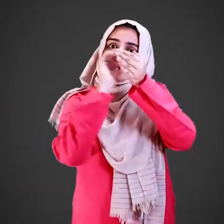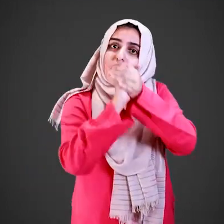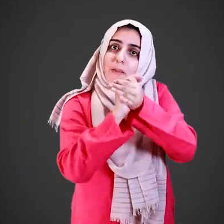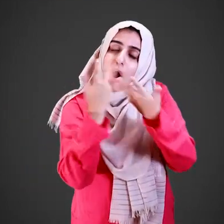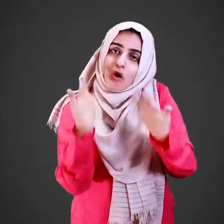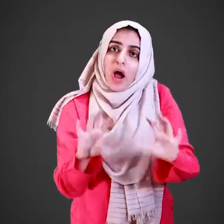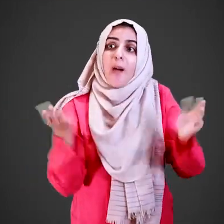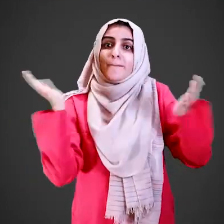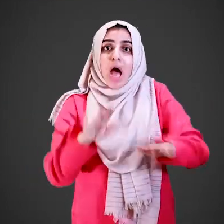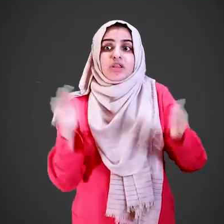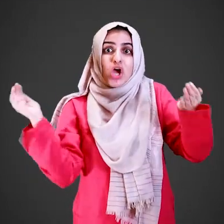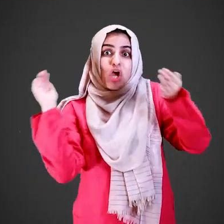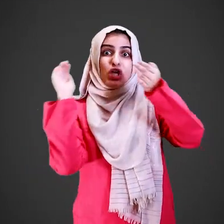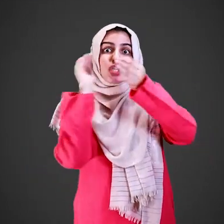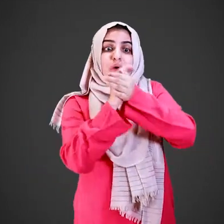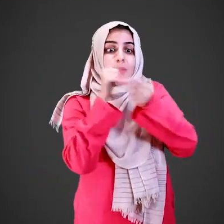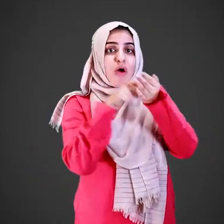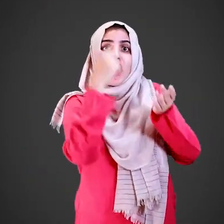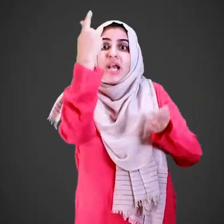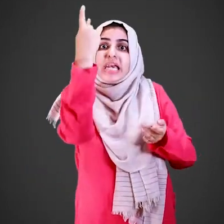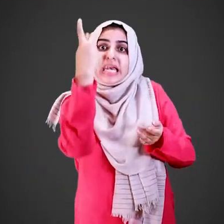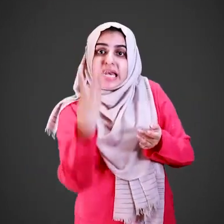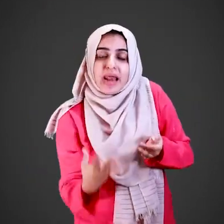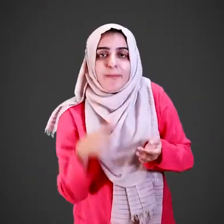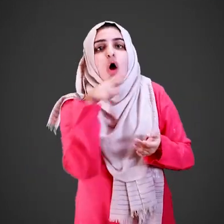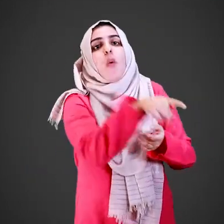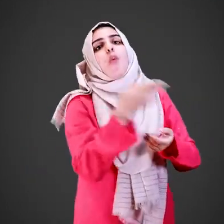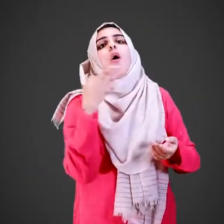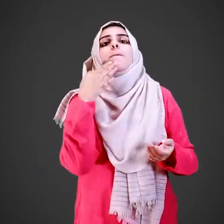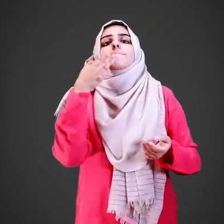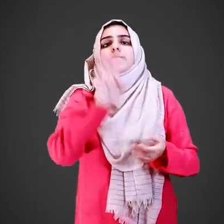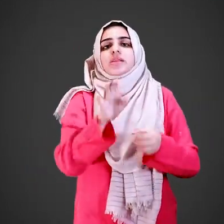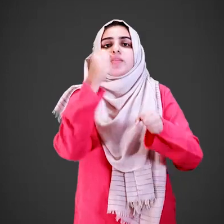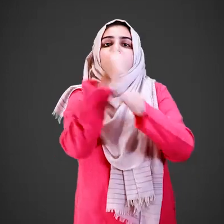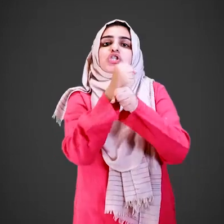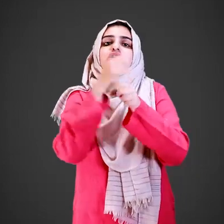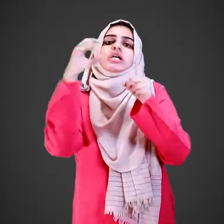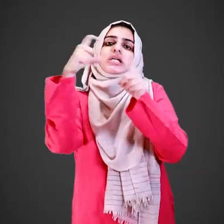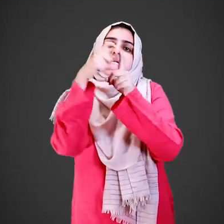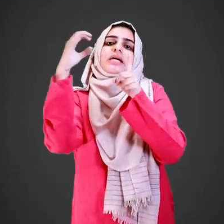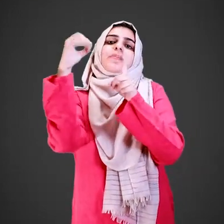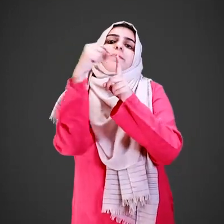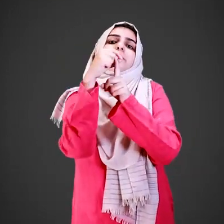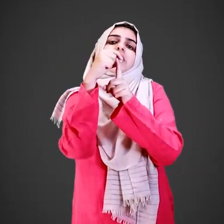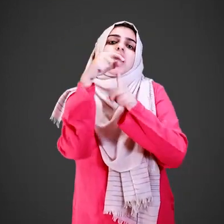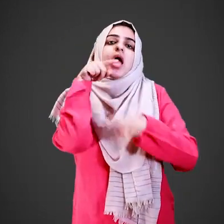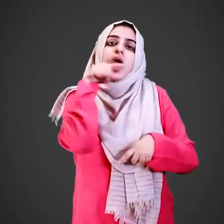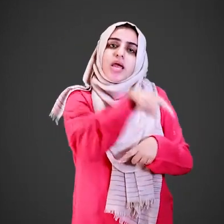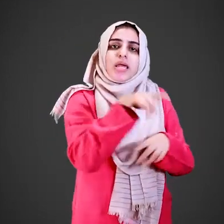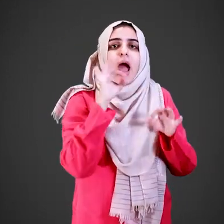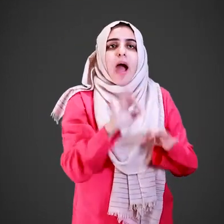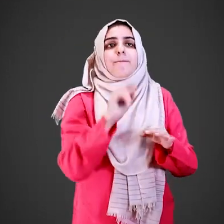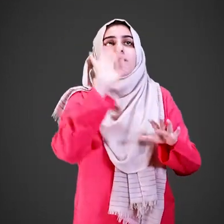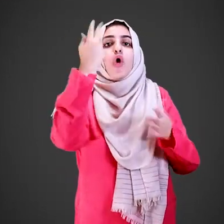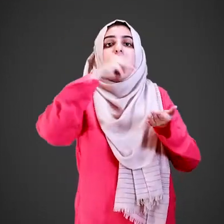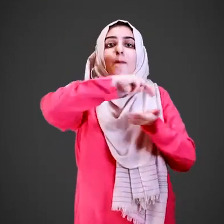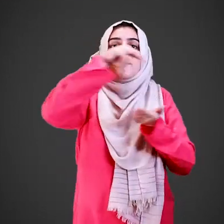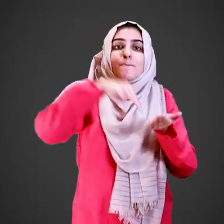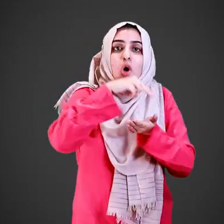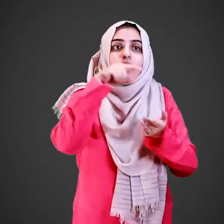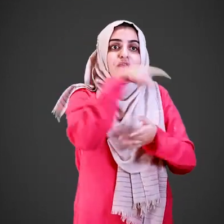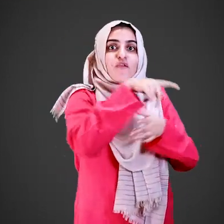हमारे पास टोटल सम आता है उसको हम जीडीपी या किसी मुल्क की मजमूई